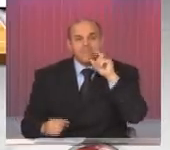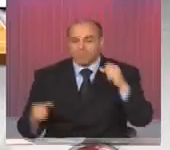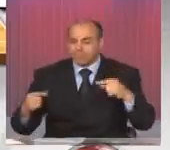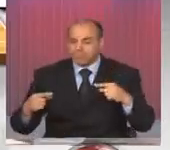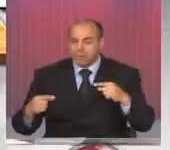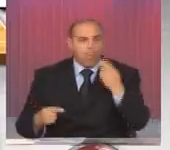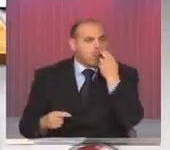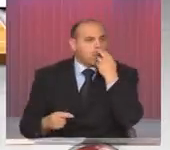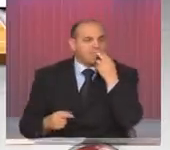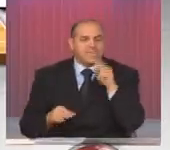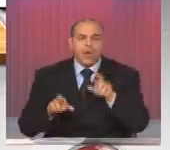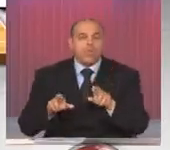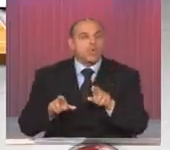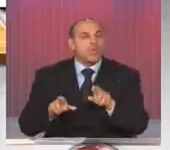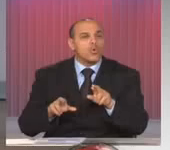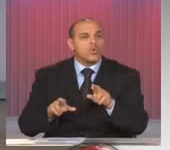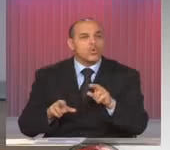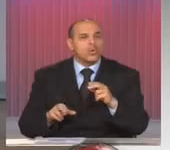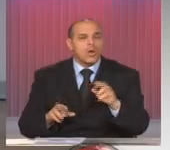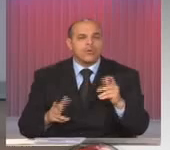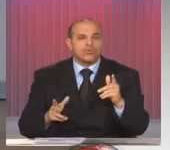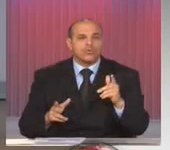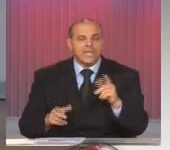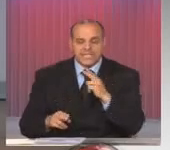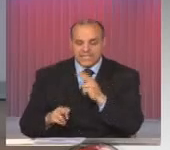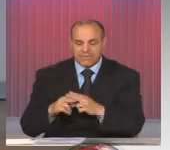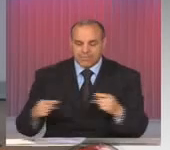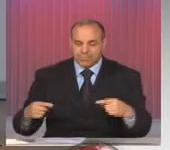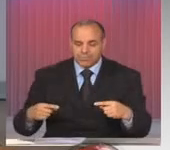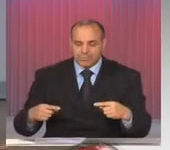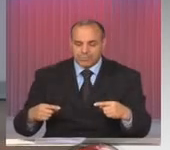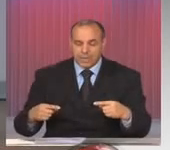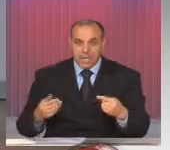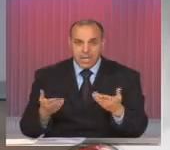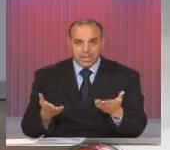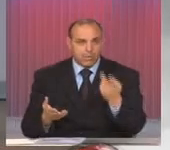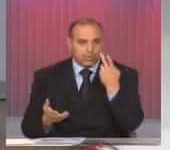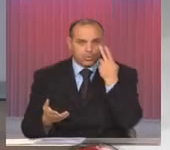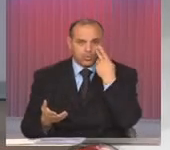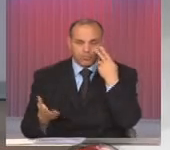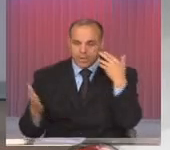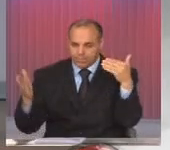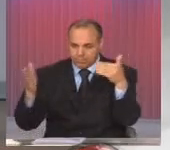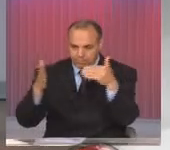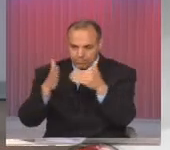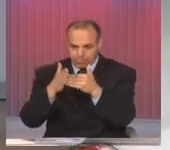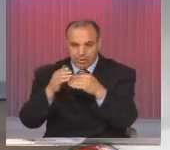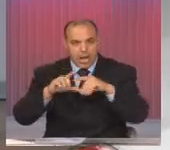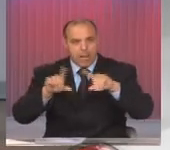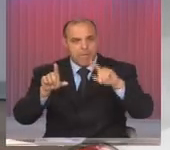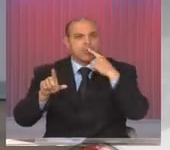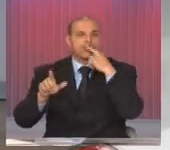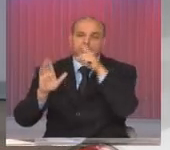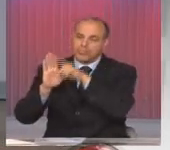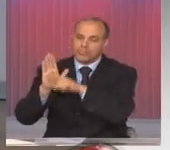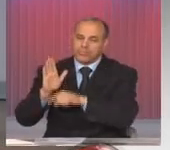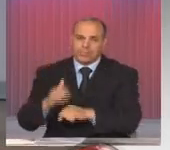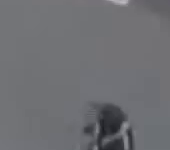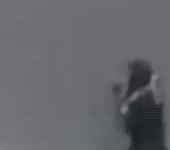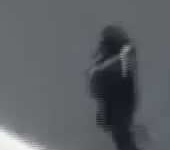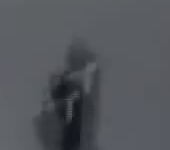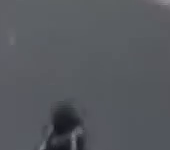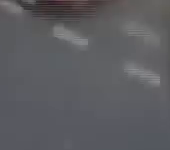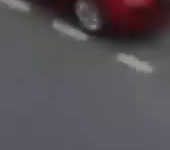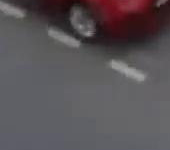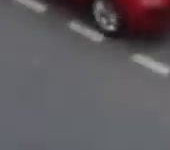نادي شرطة المرور فريق النادي الرياضي الصفاقسي. إذن مشاهدينا بهذا وصلنا إلى نهاية النشرة، وهذا تذكير بالعناوين.